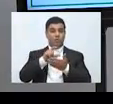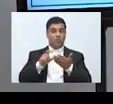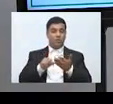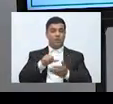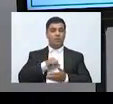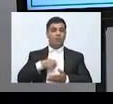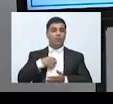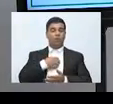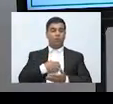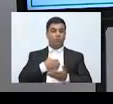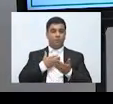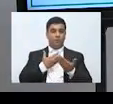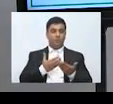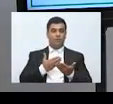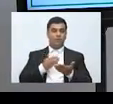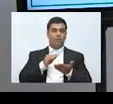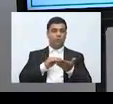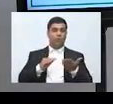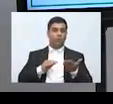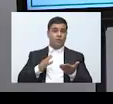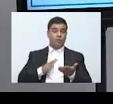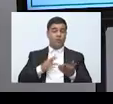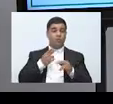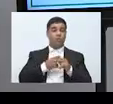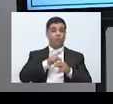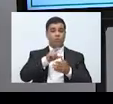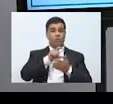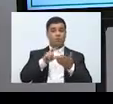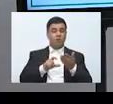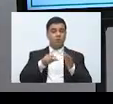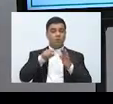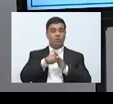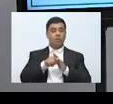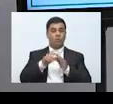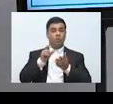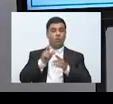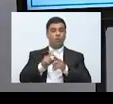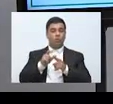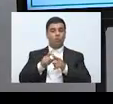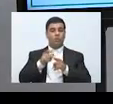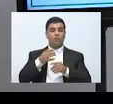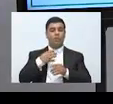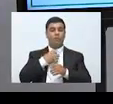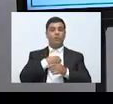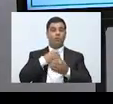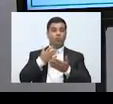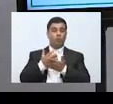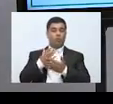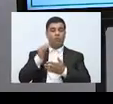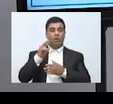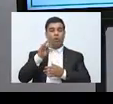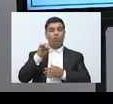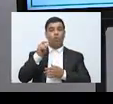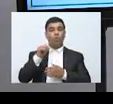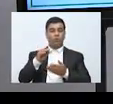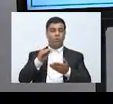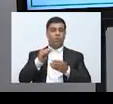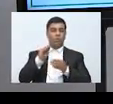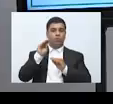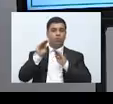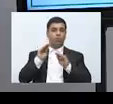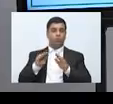asosiy g'oyasidir. She'rdagi tayanch so'zlarni toping va ularning lug'atini tuzing.